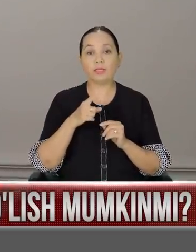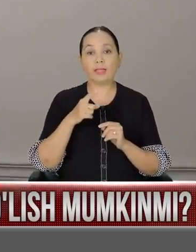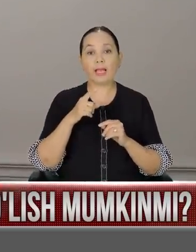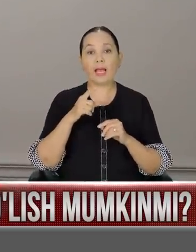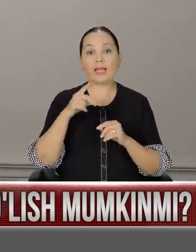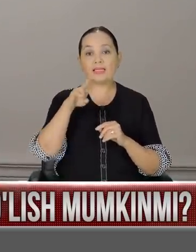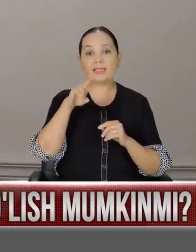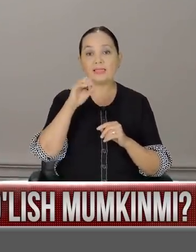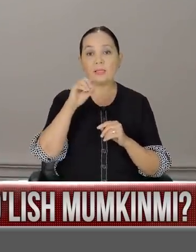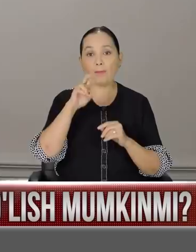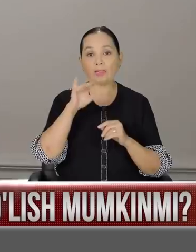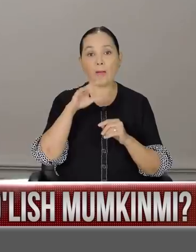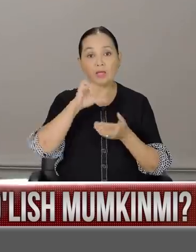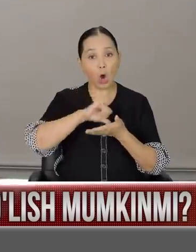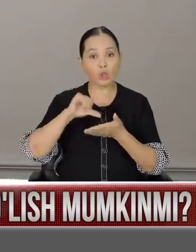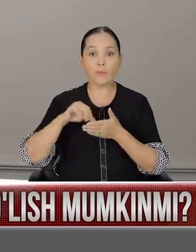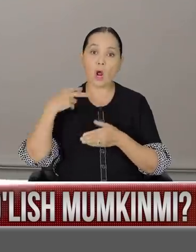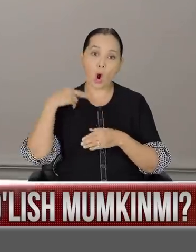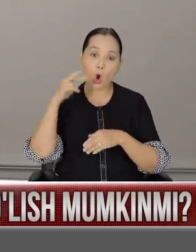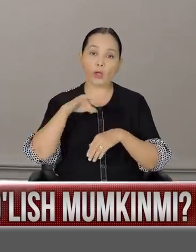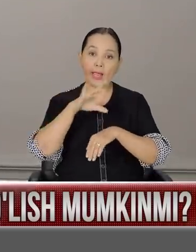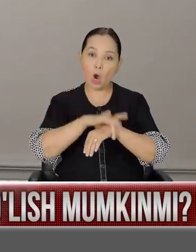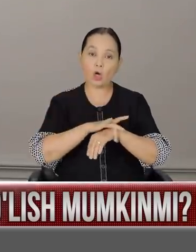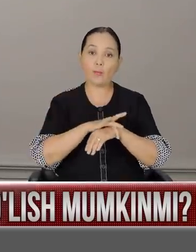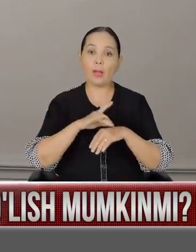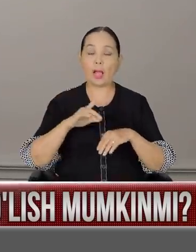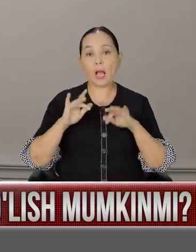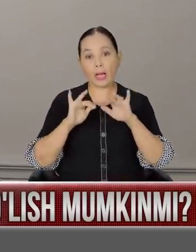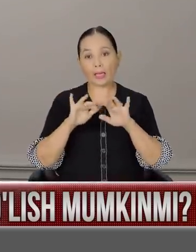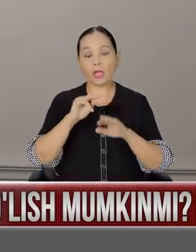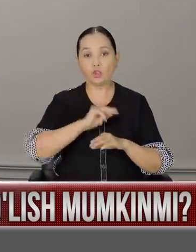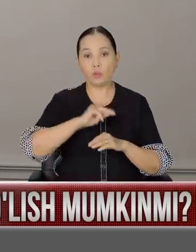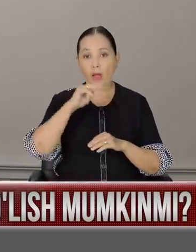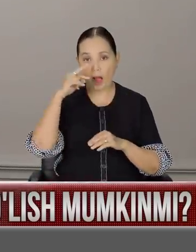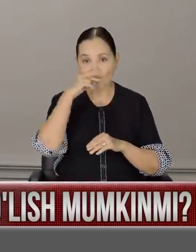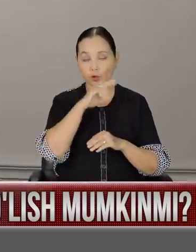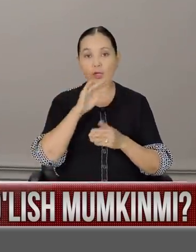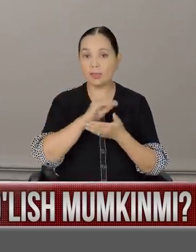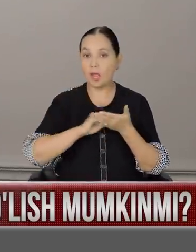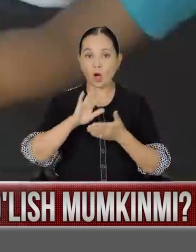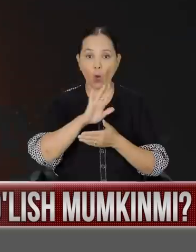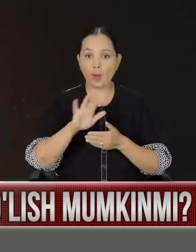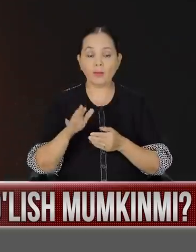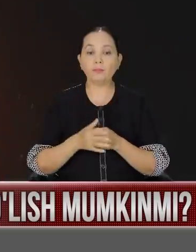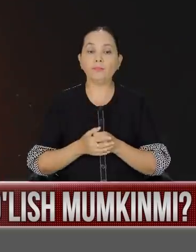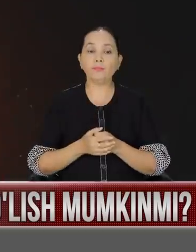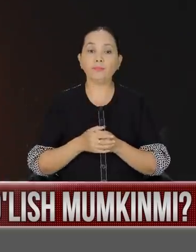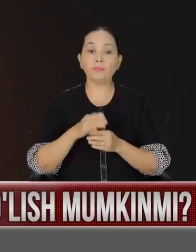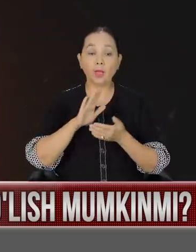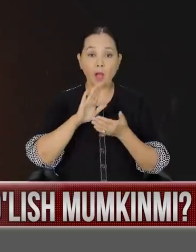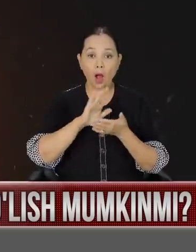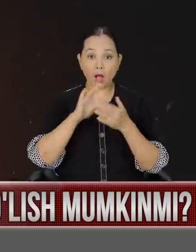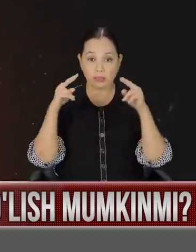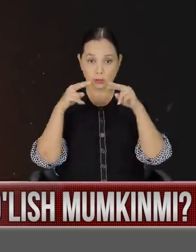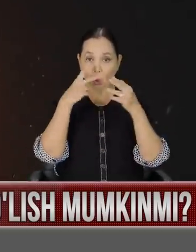departament xodimlari qo'lga olib, qilgan ishimni afsusdan qaytib bu hol takrorlanmaydi. Ko'rilgan holatda